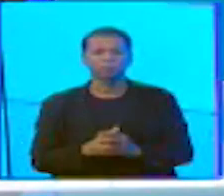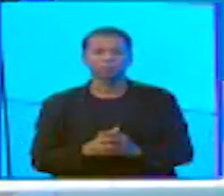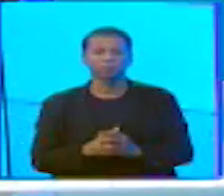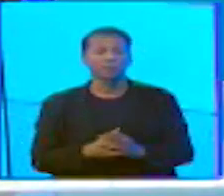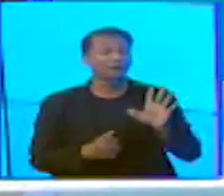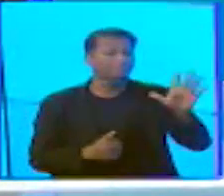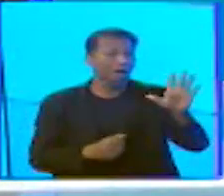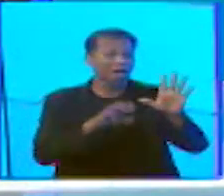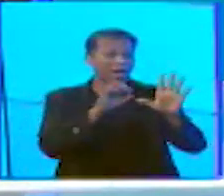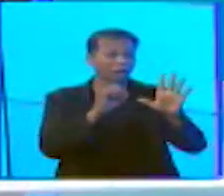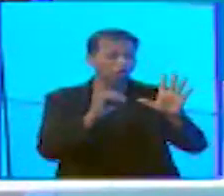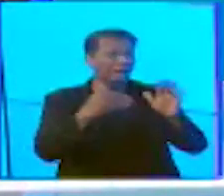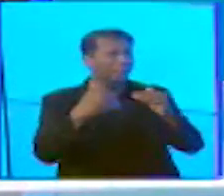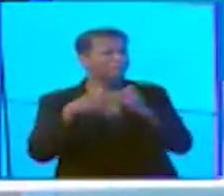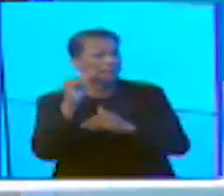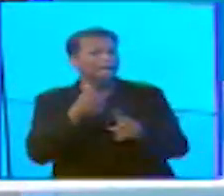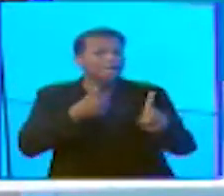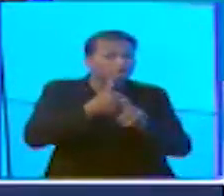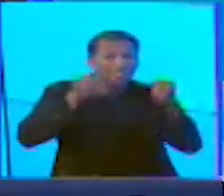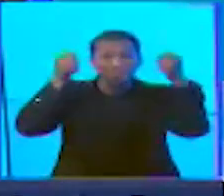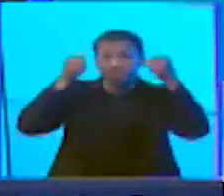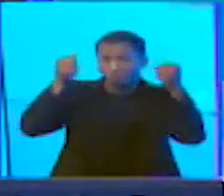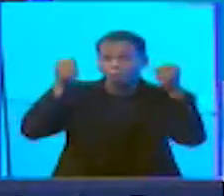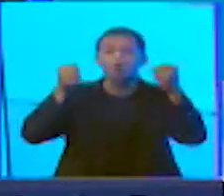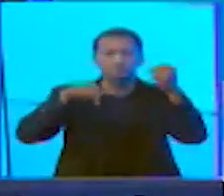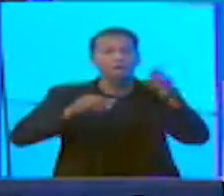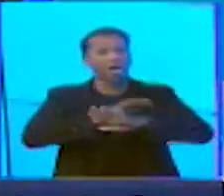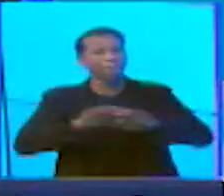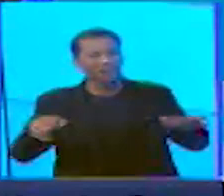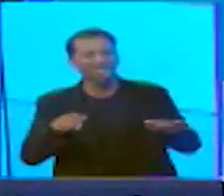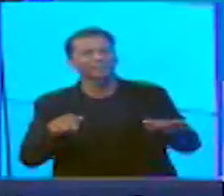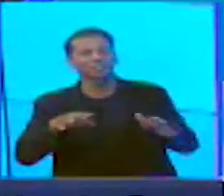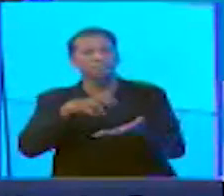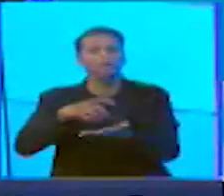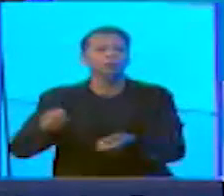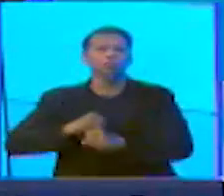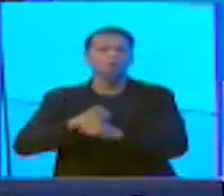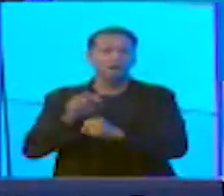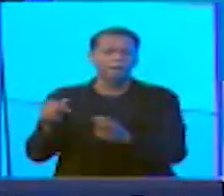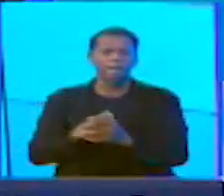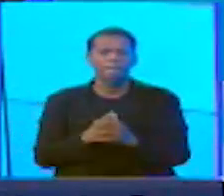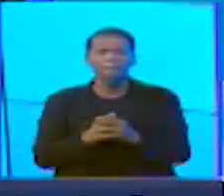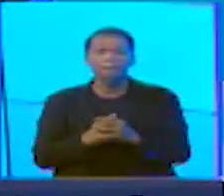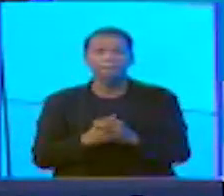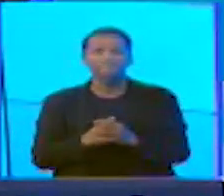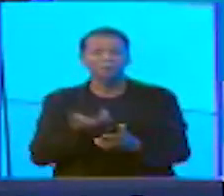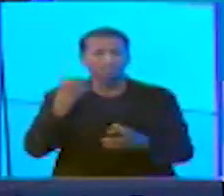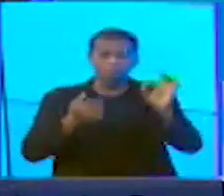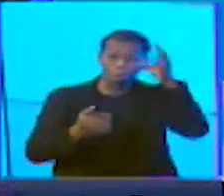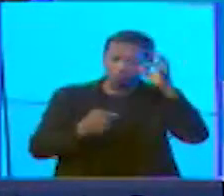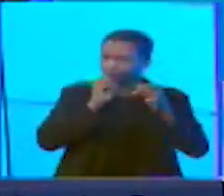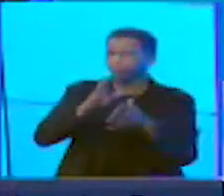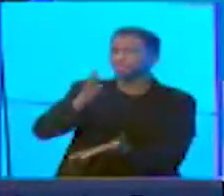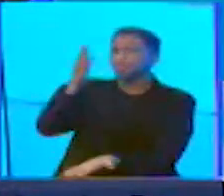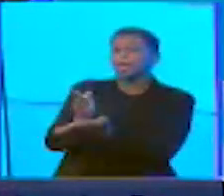Lebih dari 500 pendemo ditahan dalam bentrok yang terjadi di Patung Kuda Jakarta Selasa kemarin. Dan Kapolda Metro Jaya menegaskan